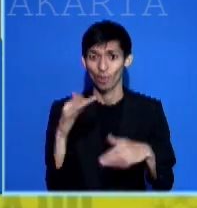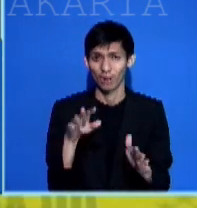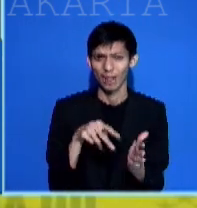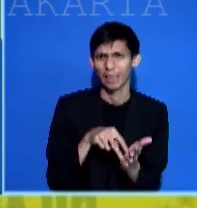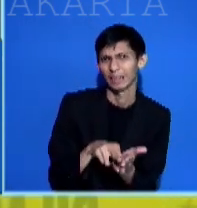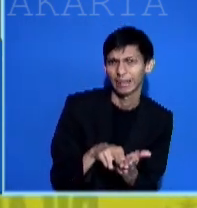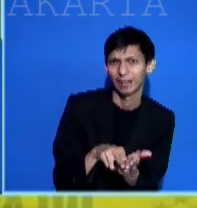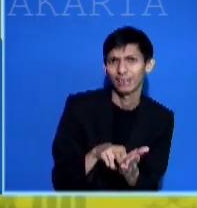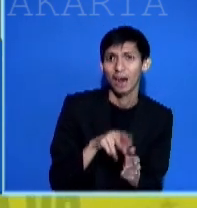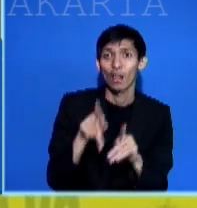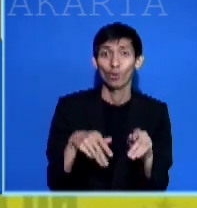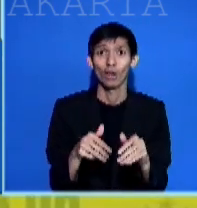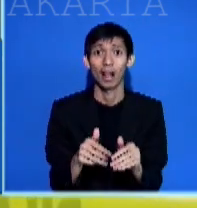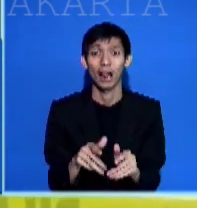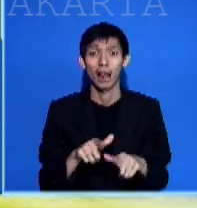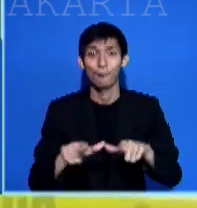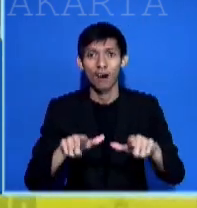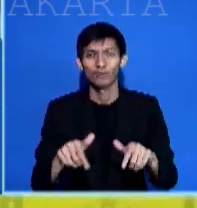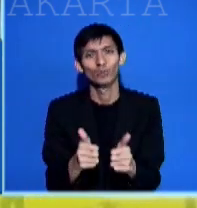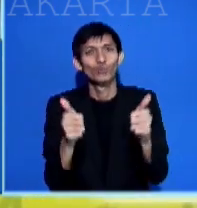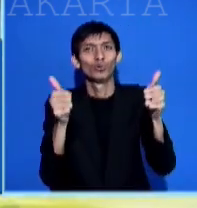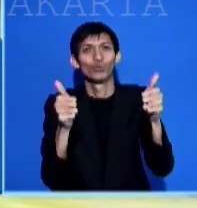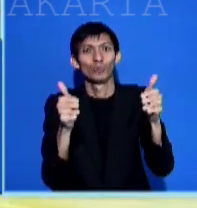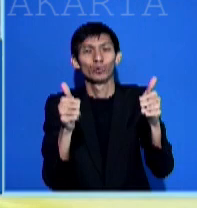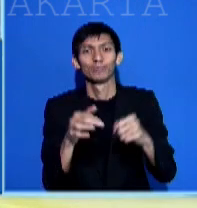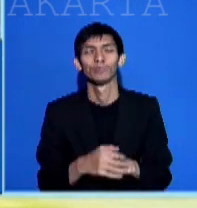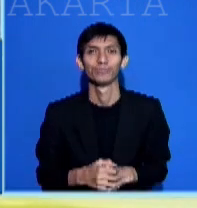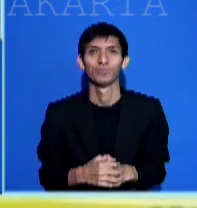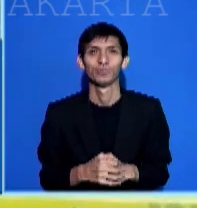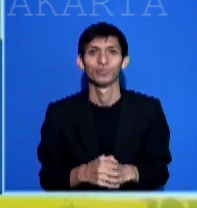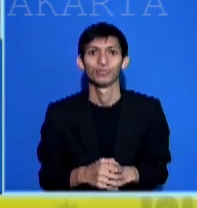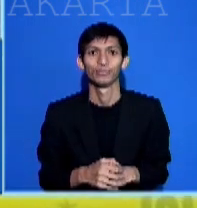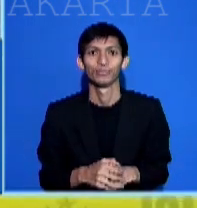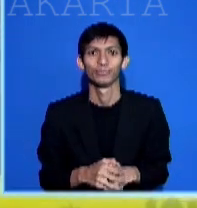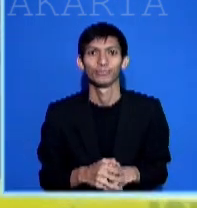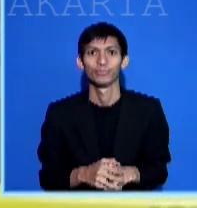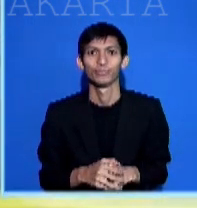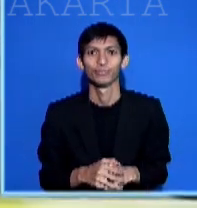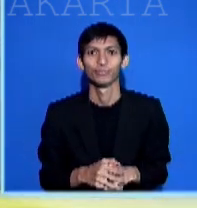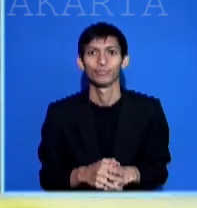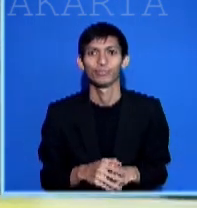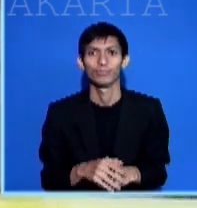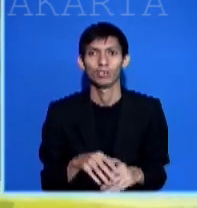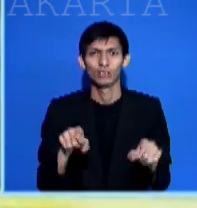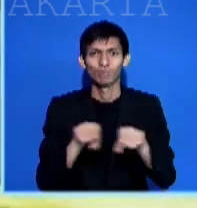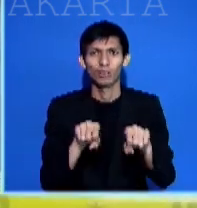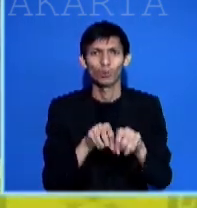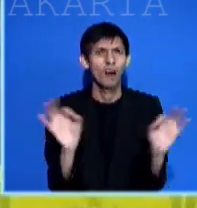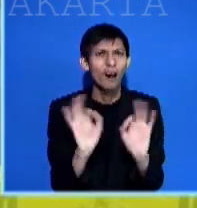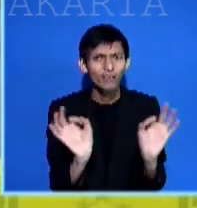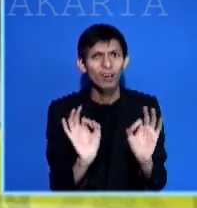di lapangan seru kalau pakai sepatu ya Ee boleh nyeker sama boleh